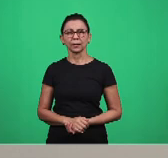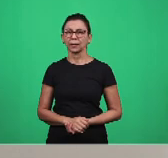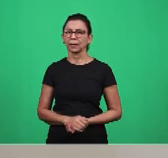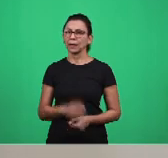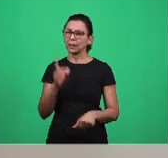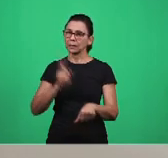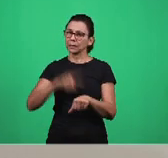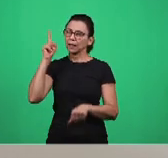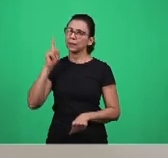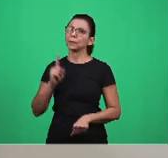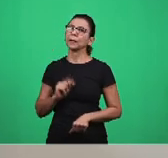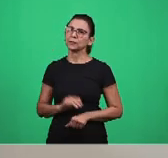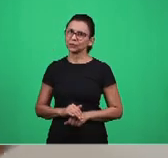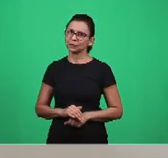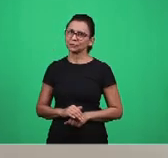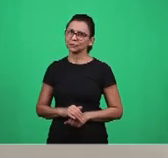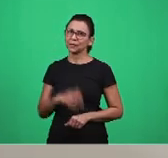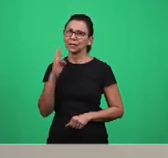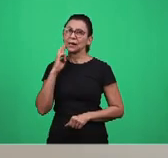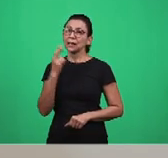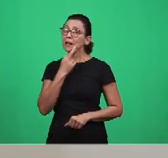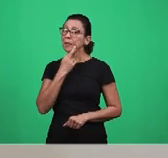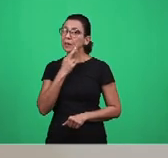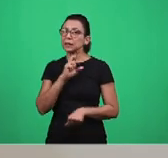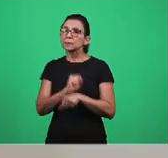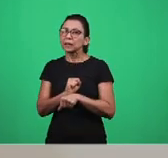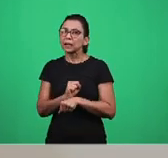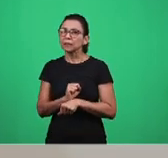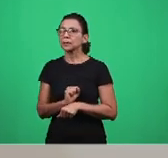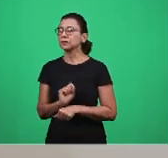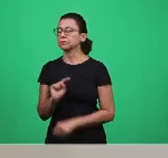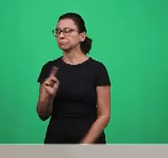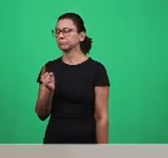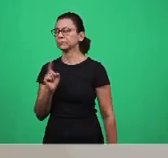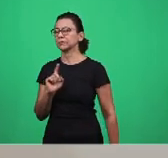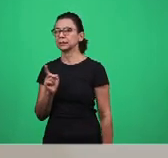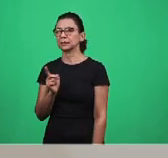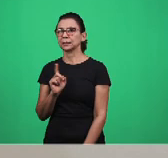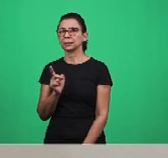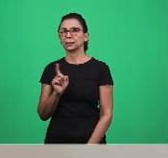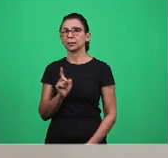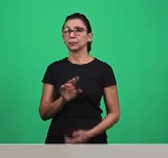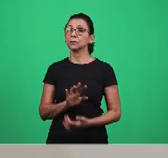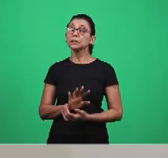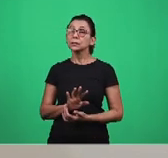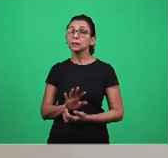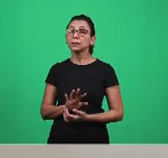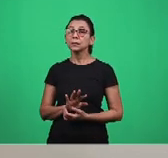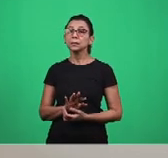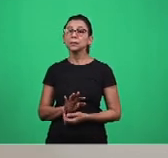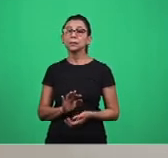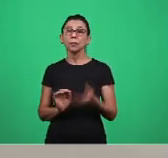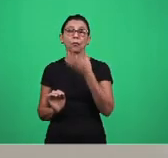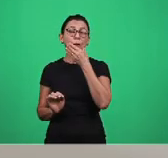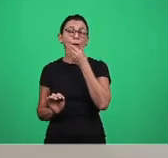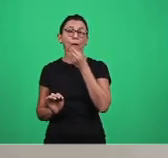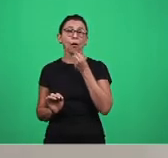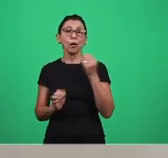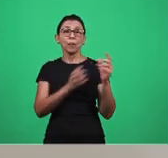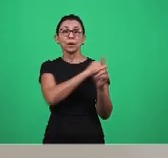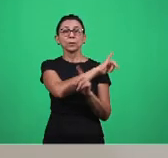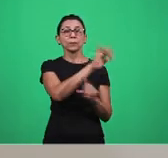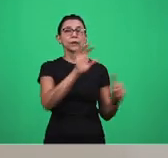qu'elle allait être visitée par un homme qui allait apporter soudain ces